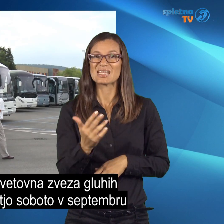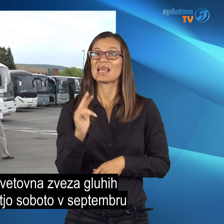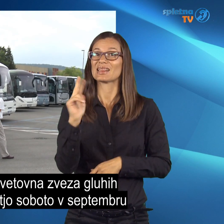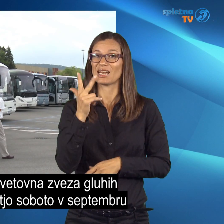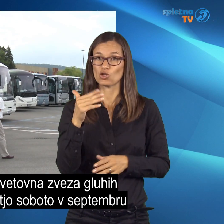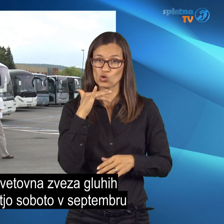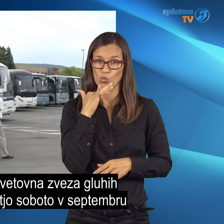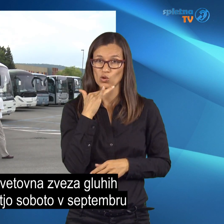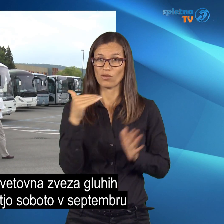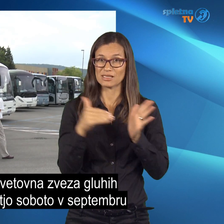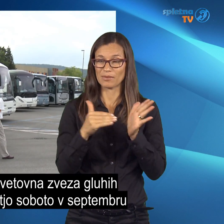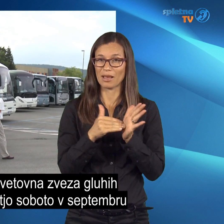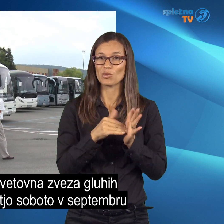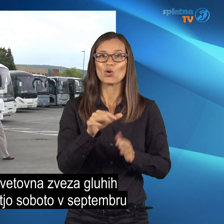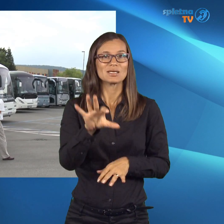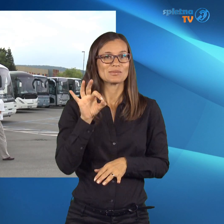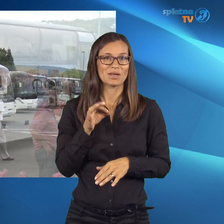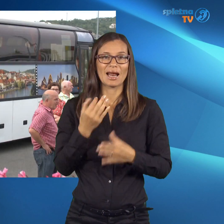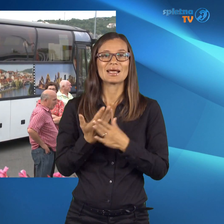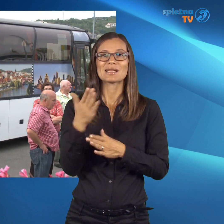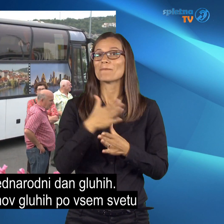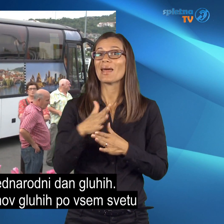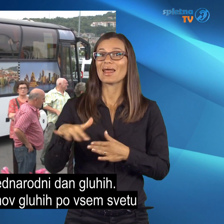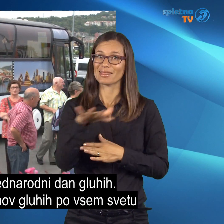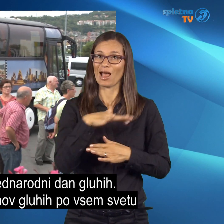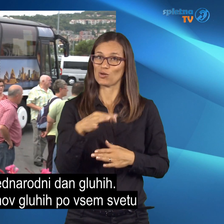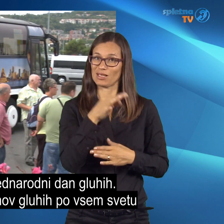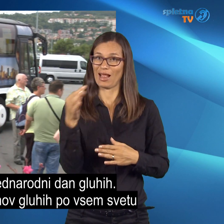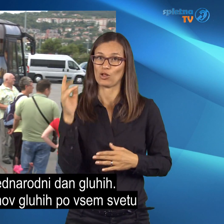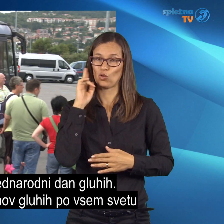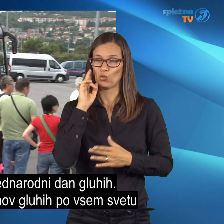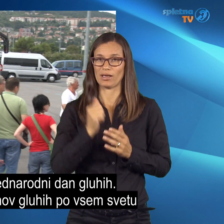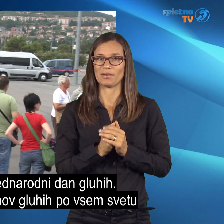1959, tretjo soboto v septembru, izbrala za mednarodni dan gluhih.